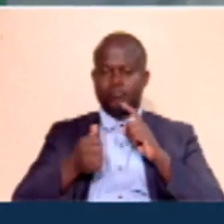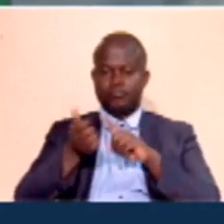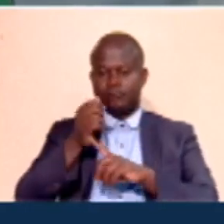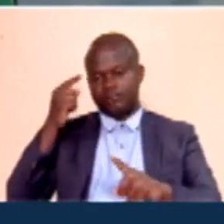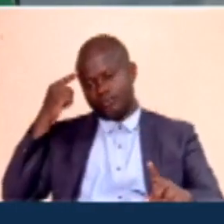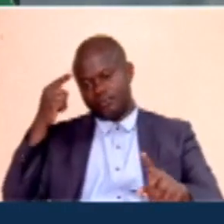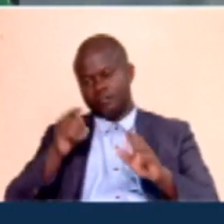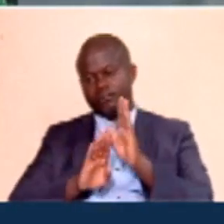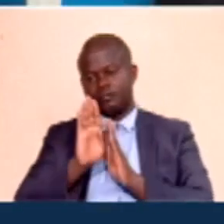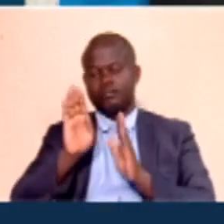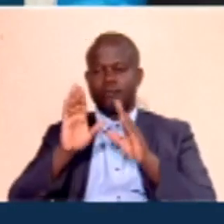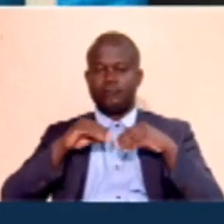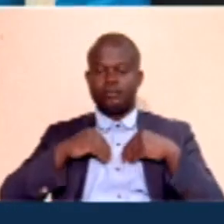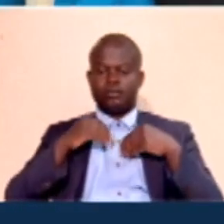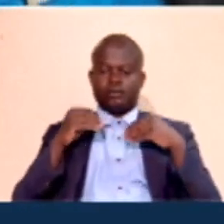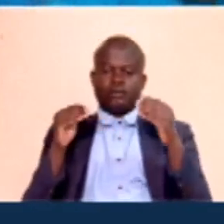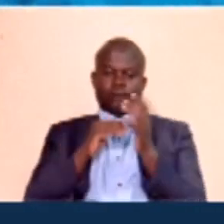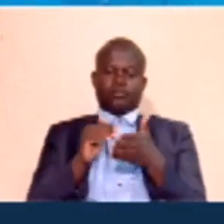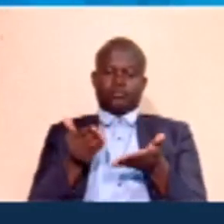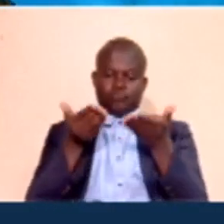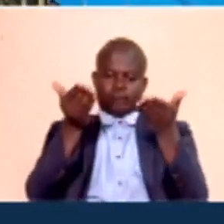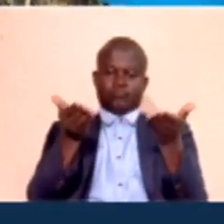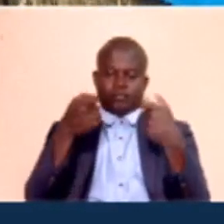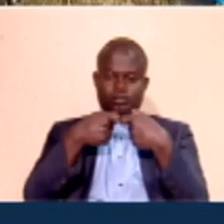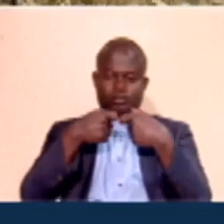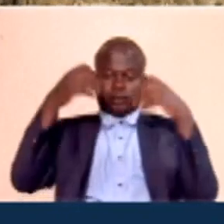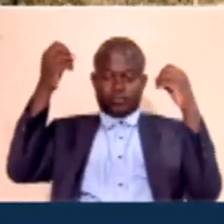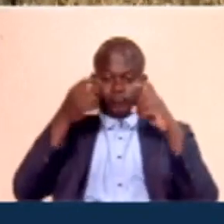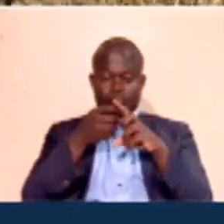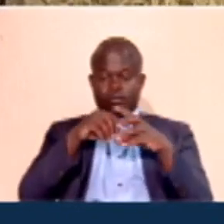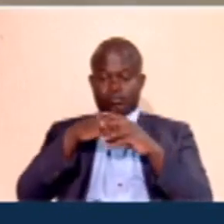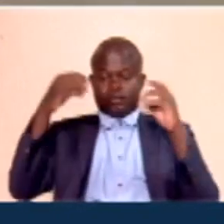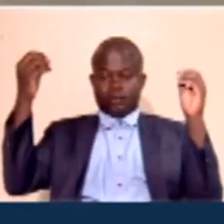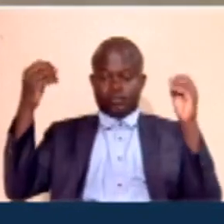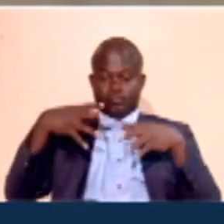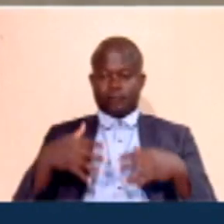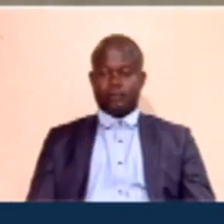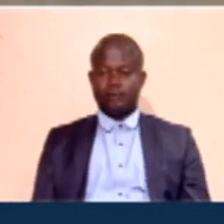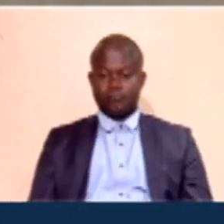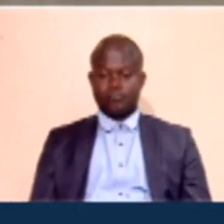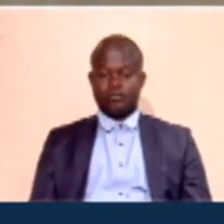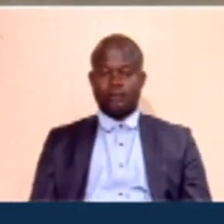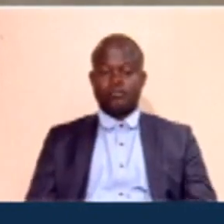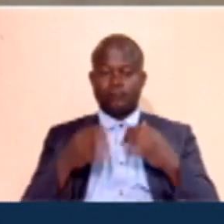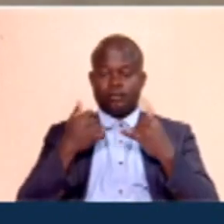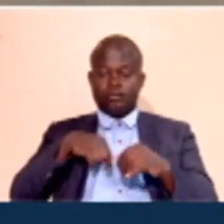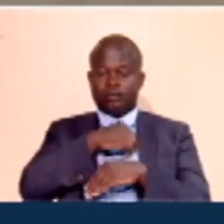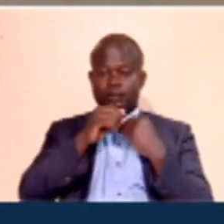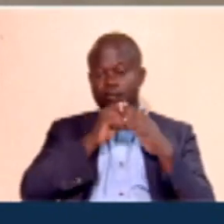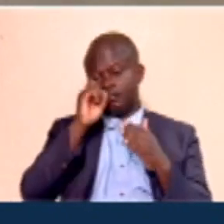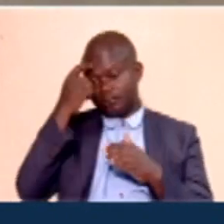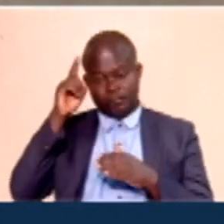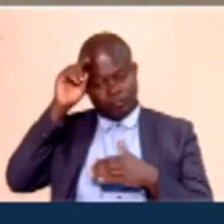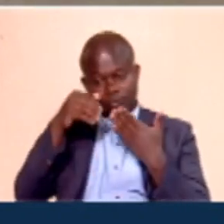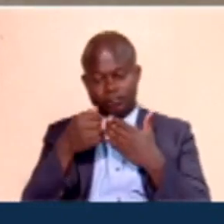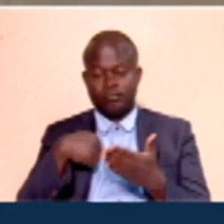iterambere yemereye abaturage. Urugero rundi ni nko kwegereza abaturage umuriro w'amashanyarazi ukomoka ku mirasire y'izuba. Icyo rero leta